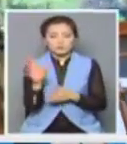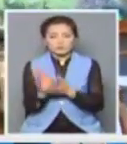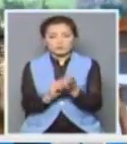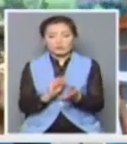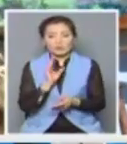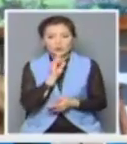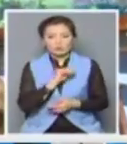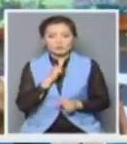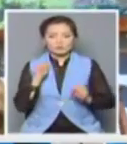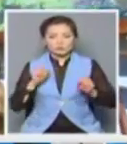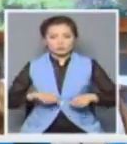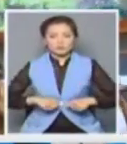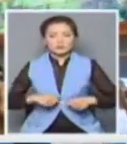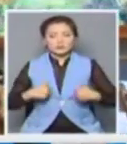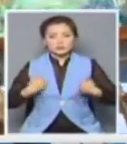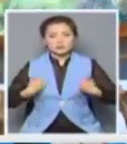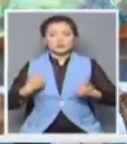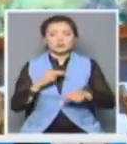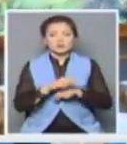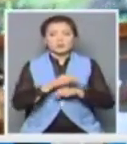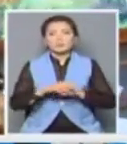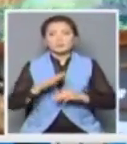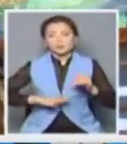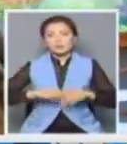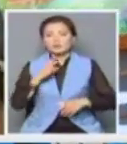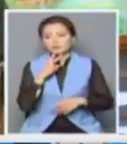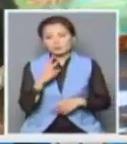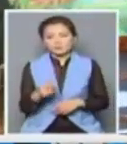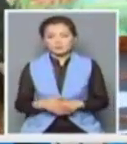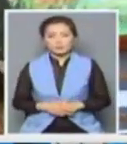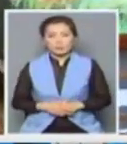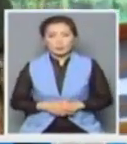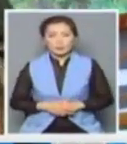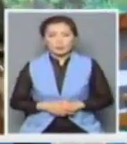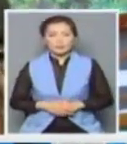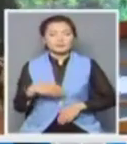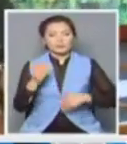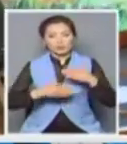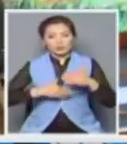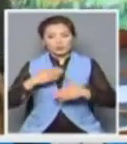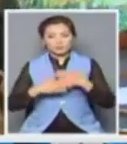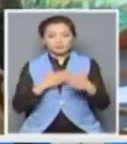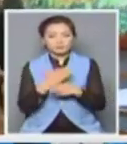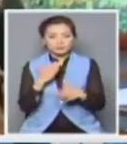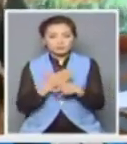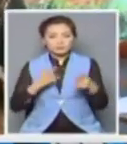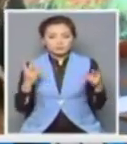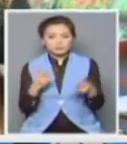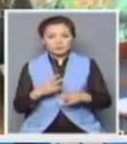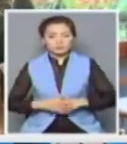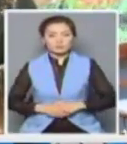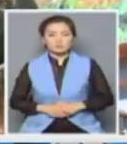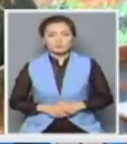жастарды бір қолынан келетін іскер мамандарды көріп, соларды ары қаратай дамыту ретінде көмектесу керек деп